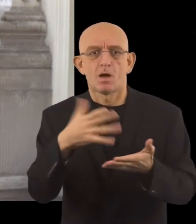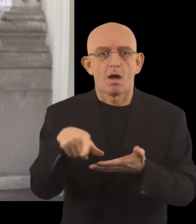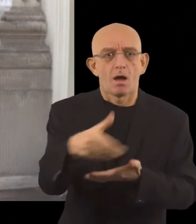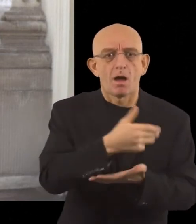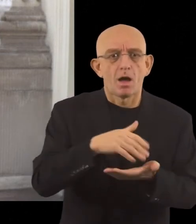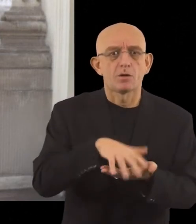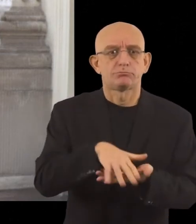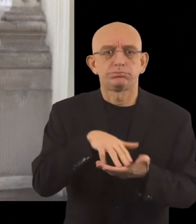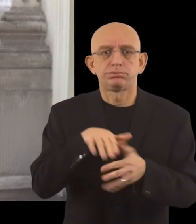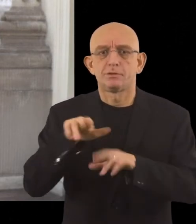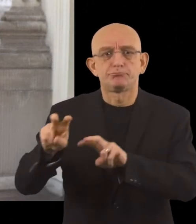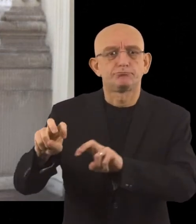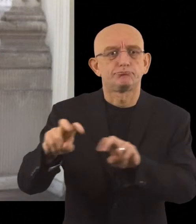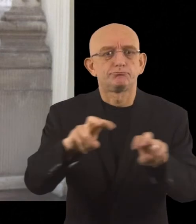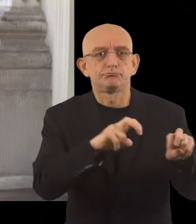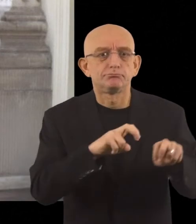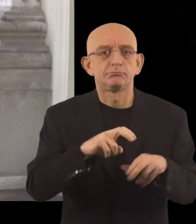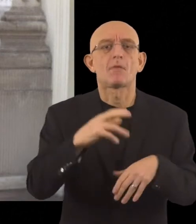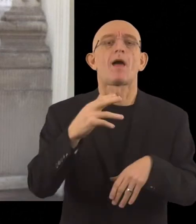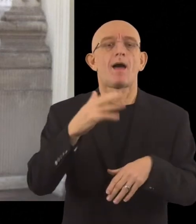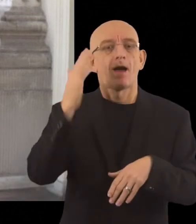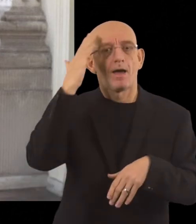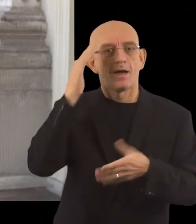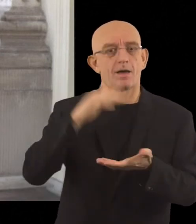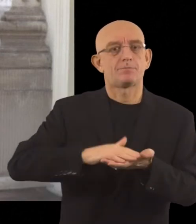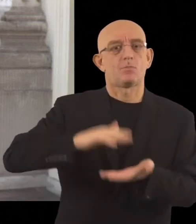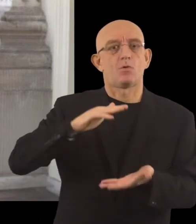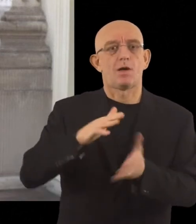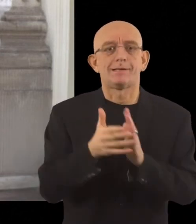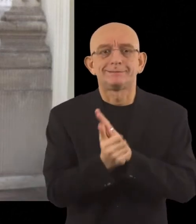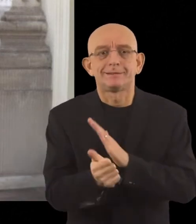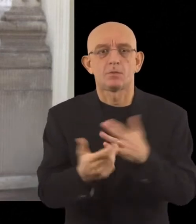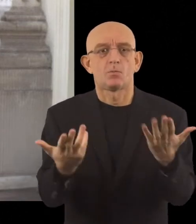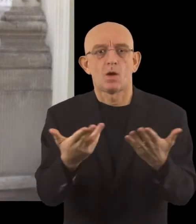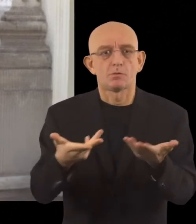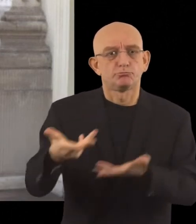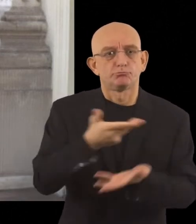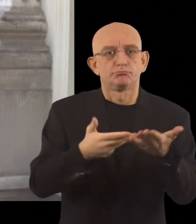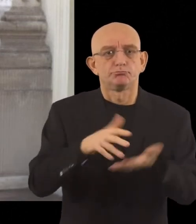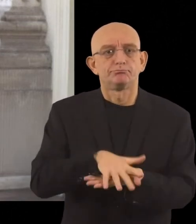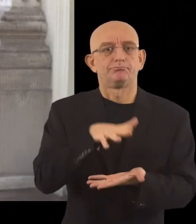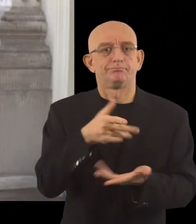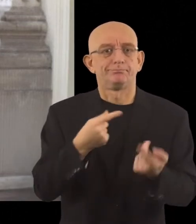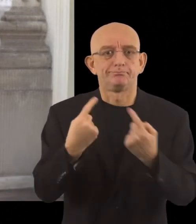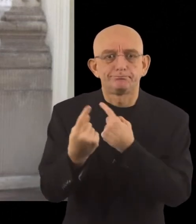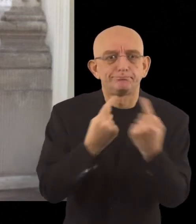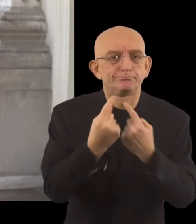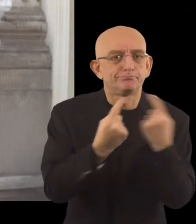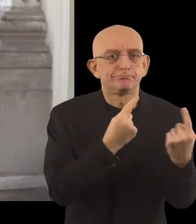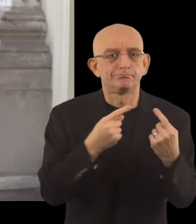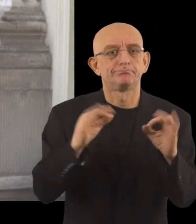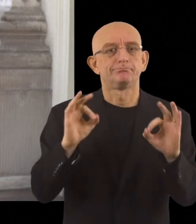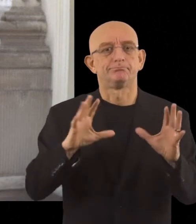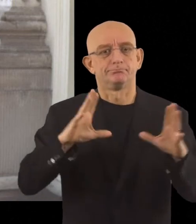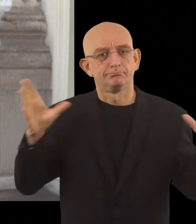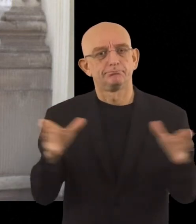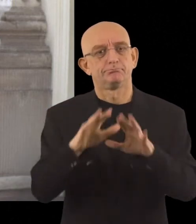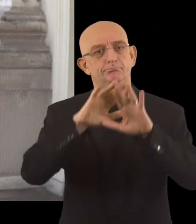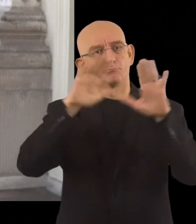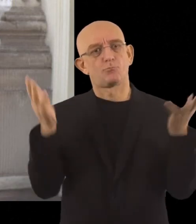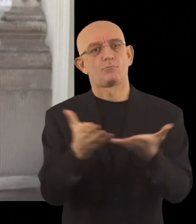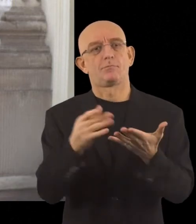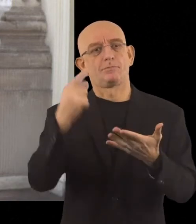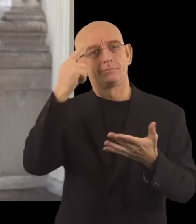ale również posiadało rzetelną wiedzę i umiejętności. To niesłychanie ważne, żeby miasta rozwijały się w duchu